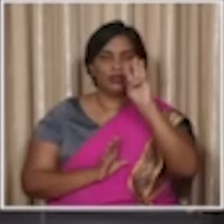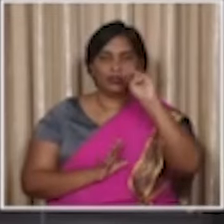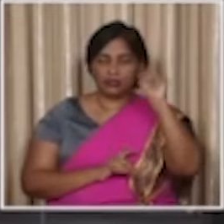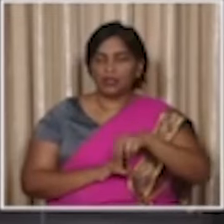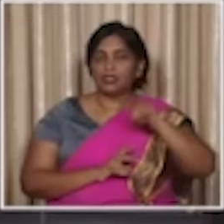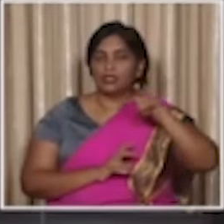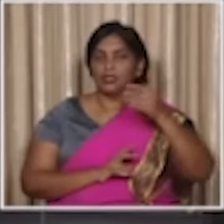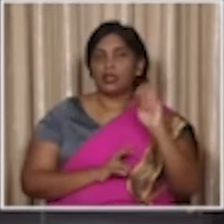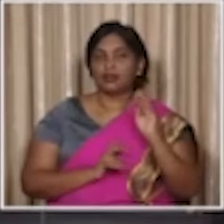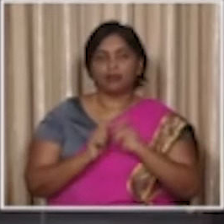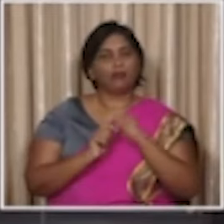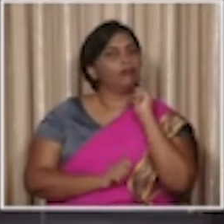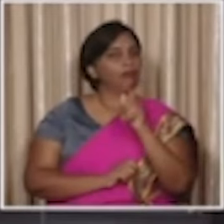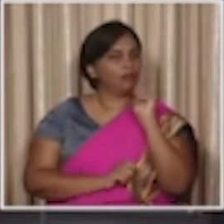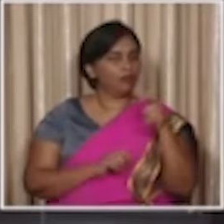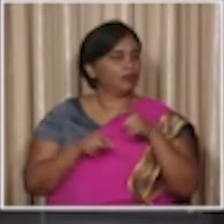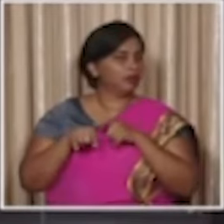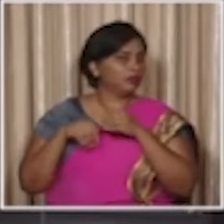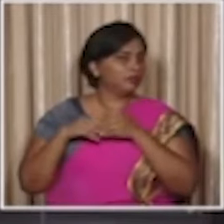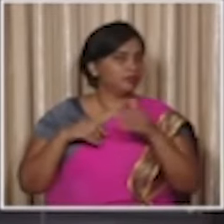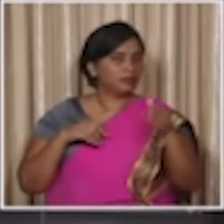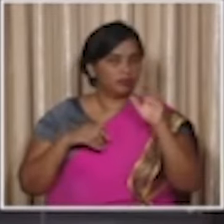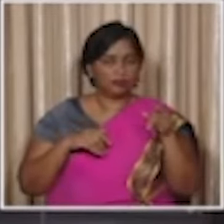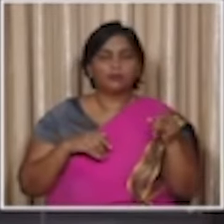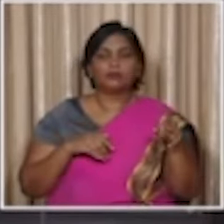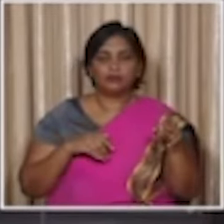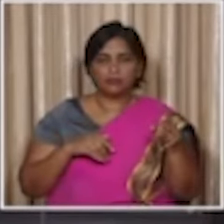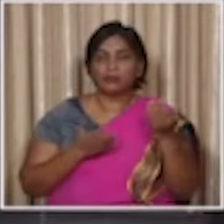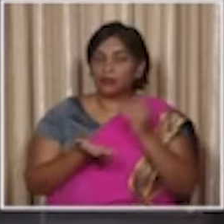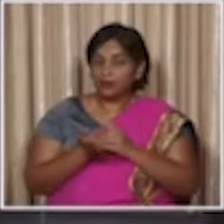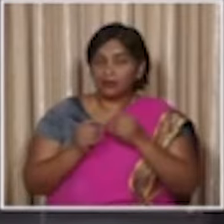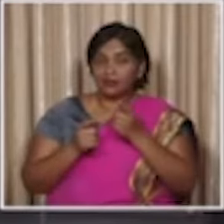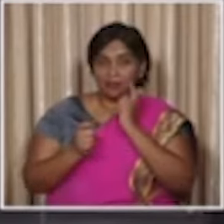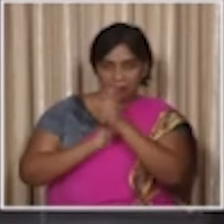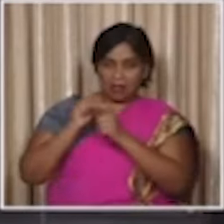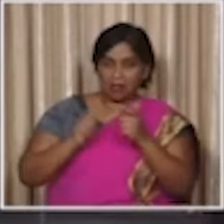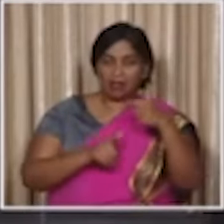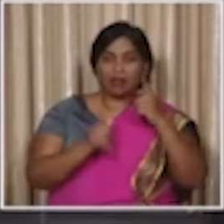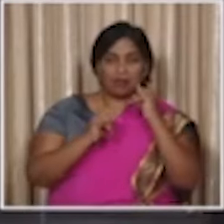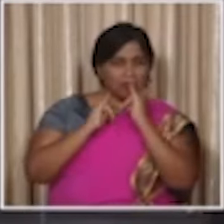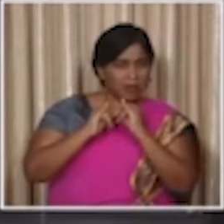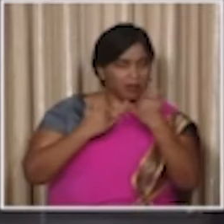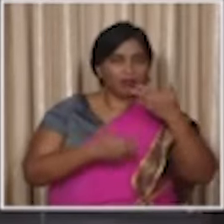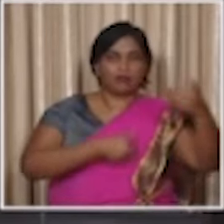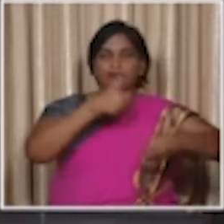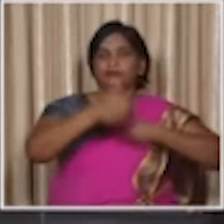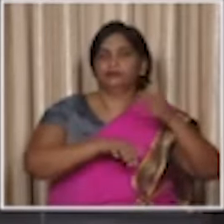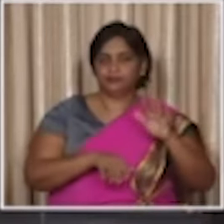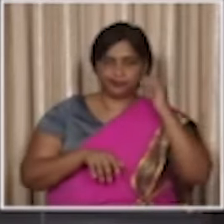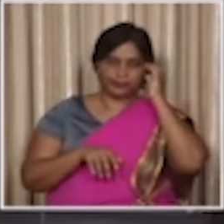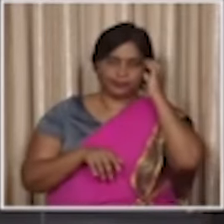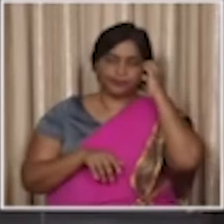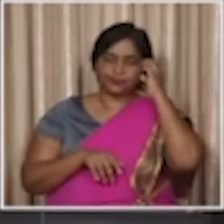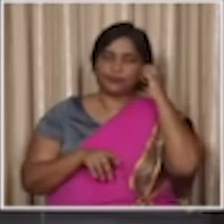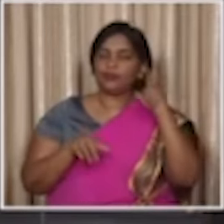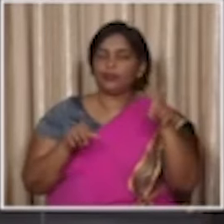14,30,240කට ප්‍රතිලාභ ලබා දුන්නා මොකද ඒ කාල පරිච්ඡේදය තුල තමයි අපි අභියාචනා සහ විරෝධතා ක්‍රියාවලිය අවසන් කරේ ඒ